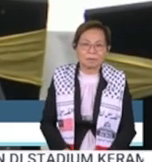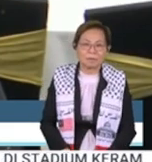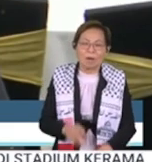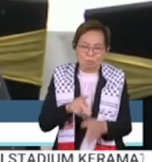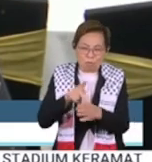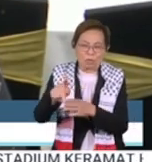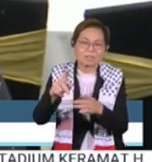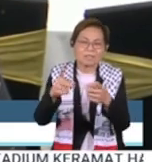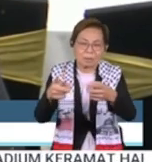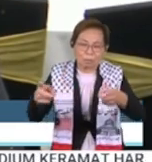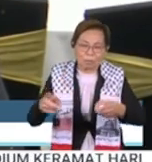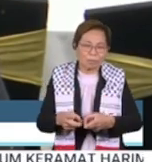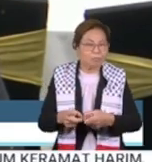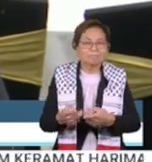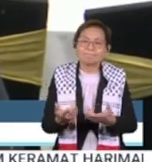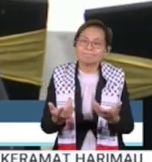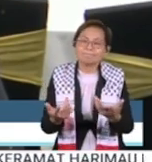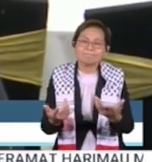professional diploma